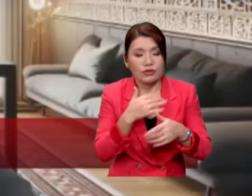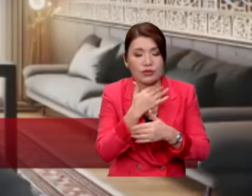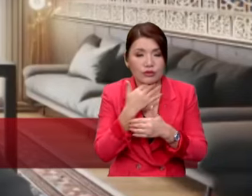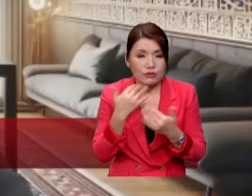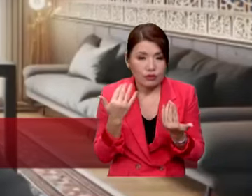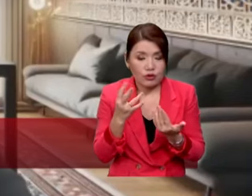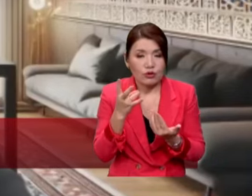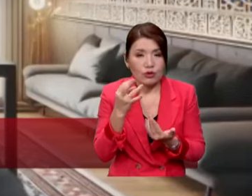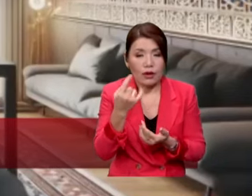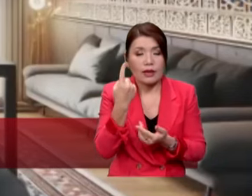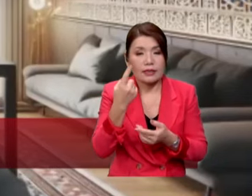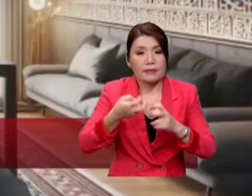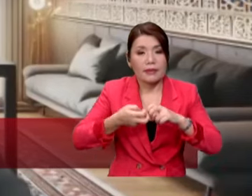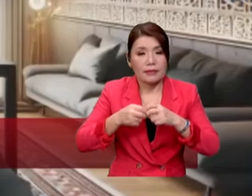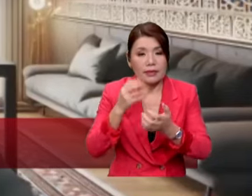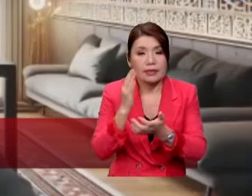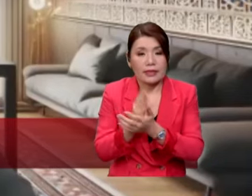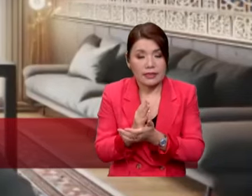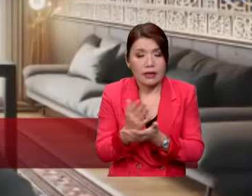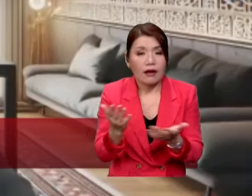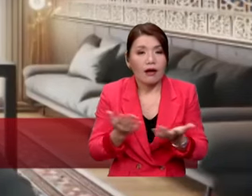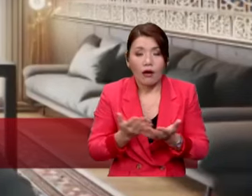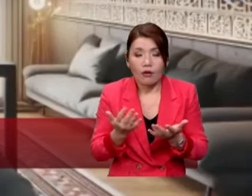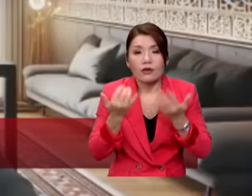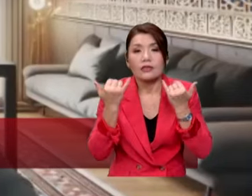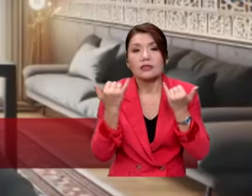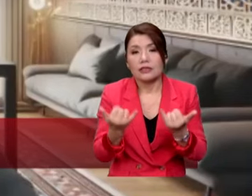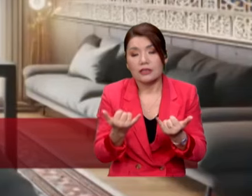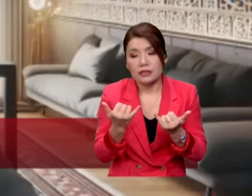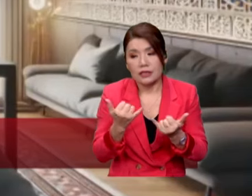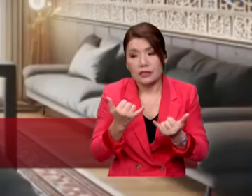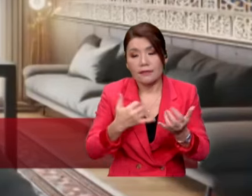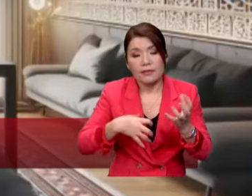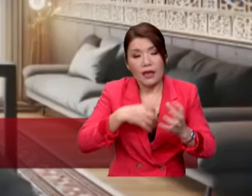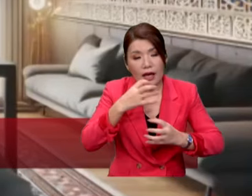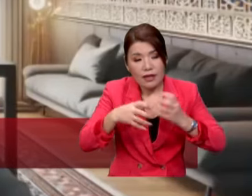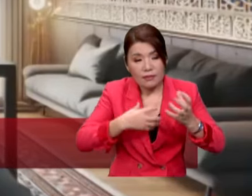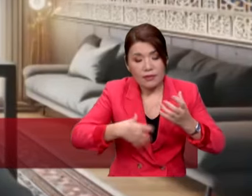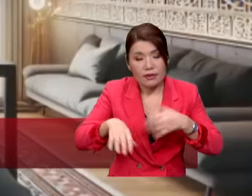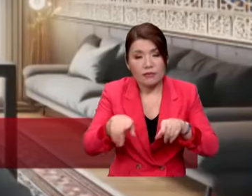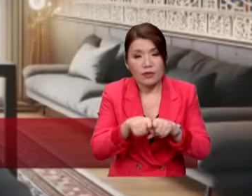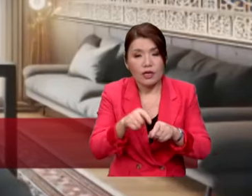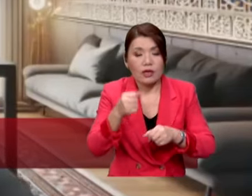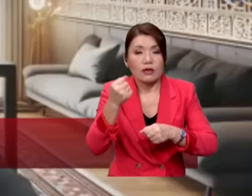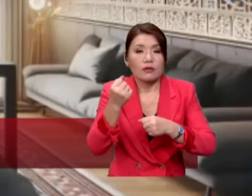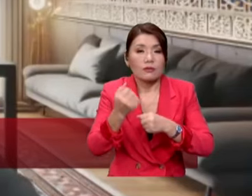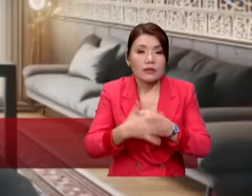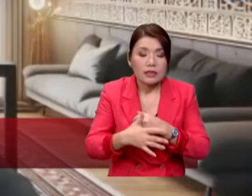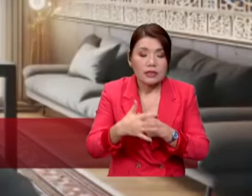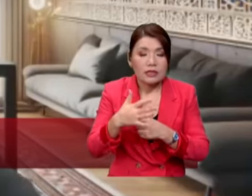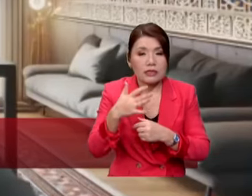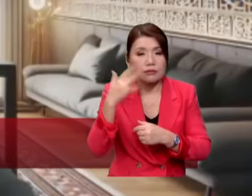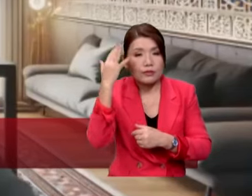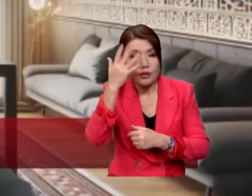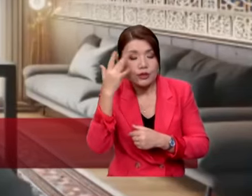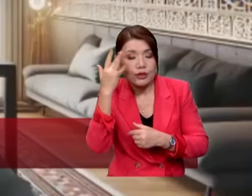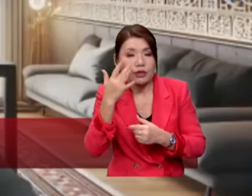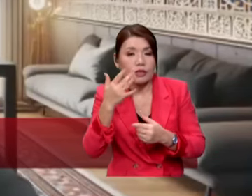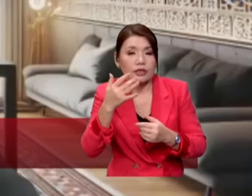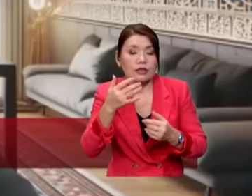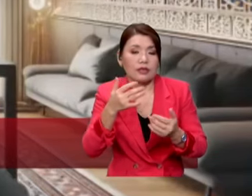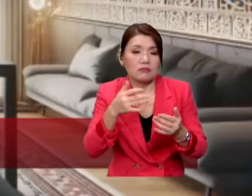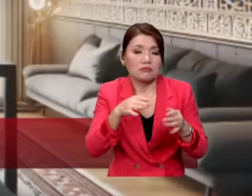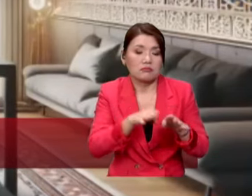бір мәселе айқын, ол айқын мәселе: қазірдің өзінде әлем елдерінде ортақ түсінік, ортақ таным жүйесі жоқ.